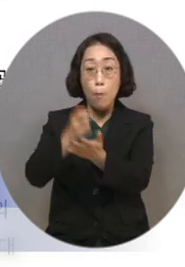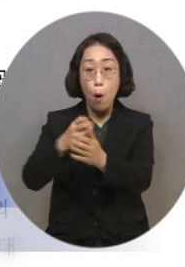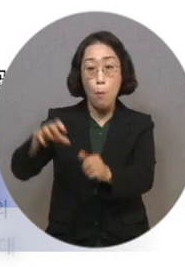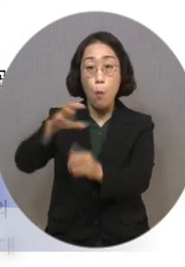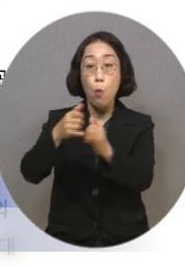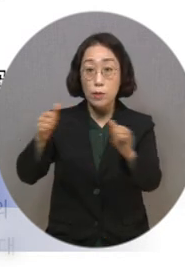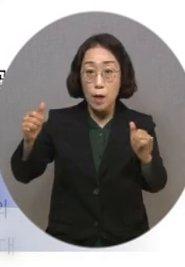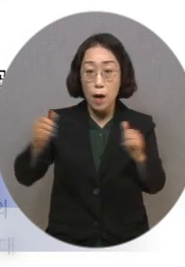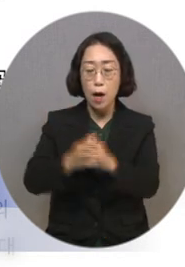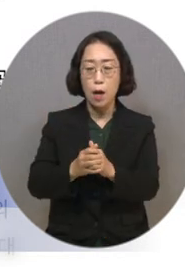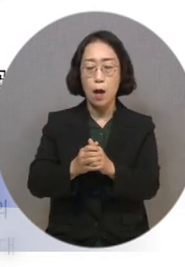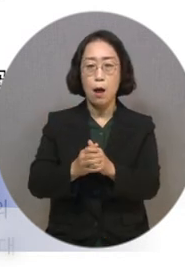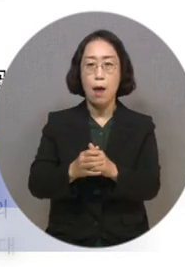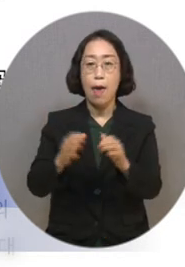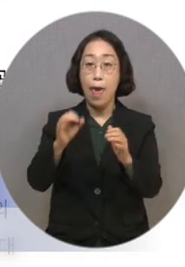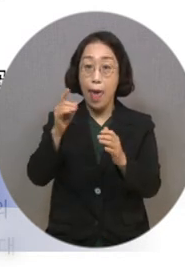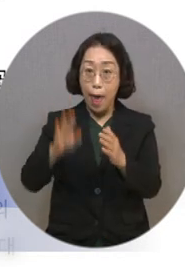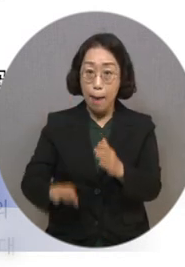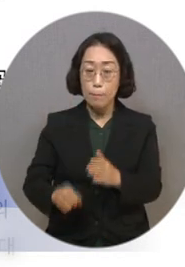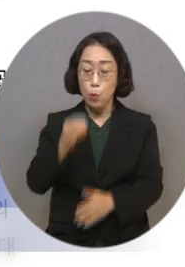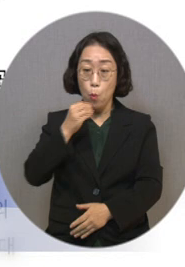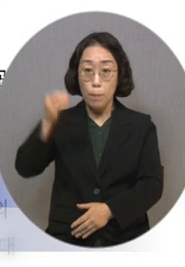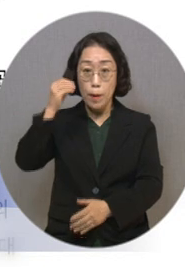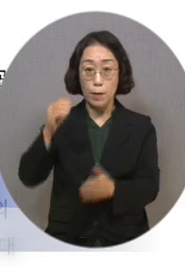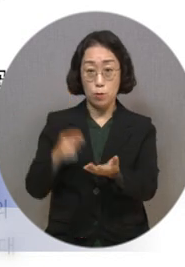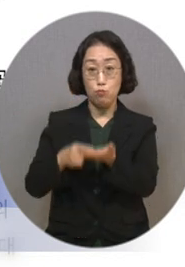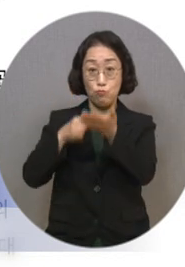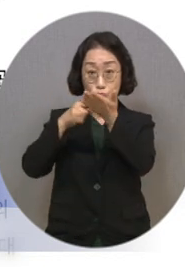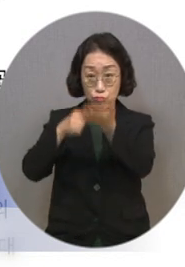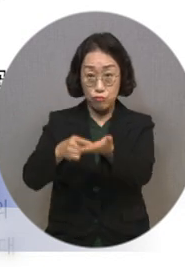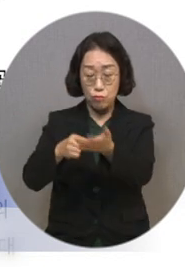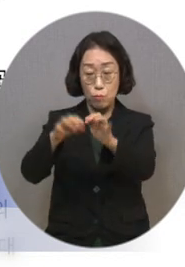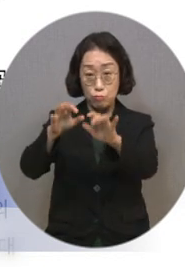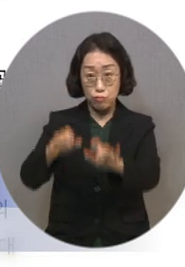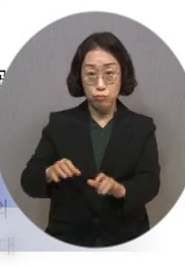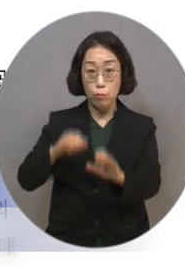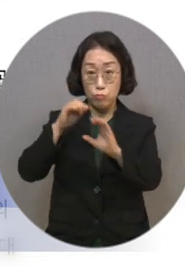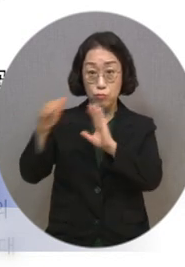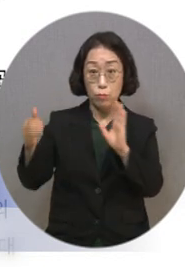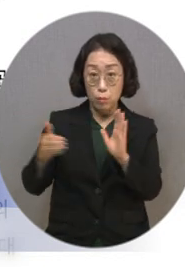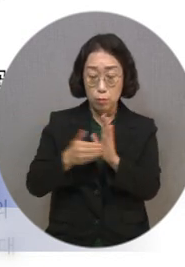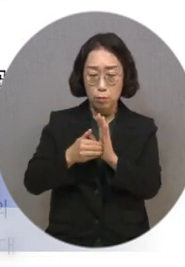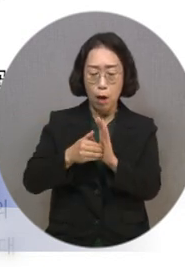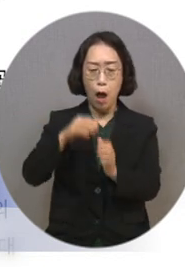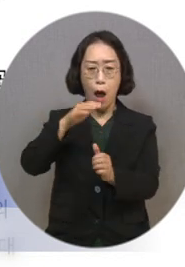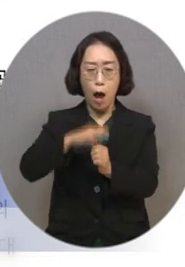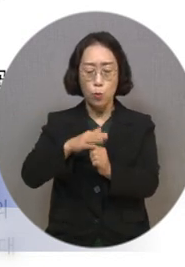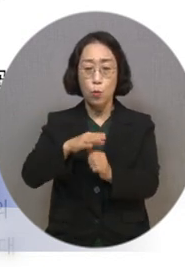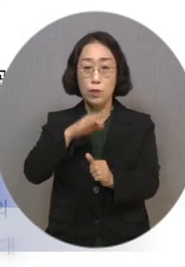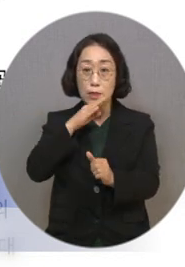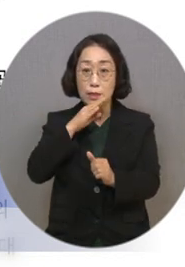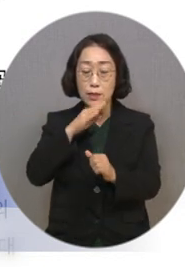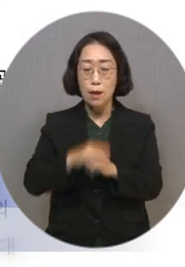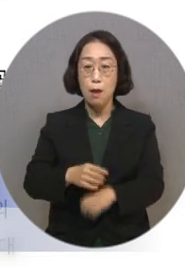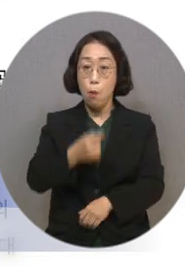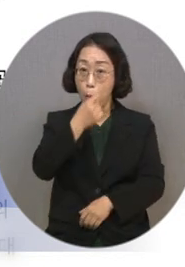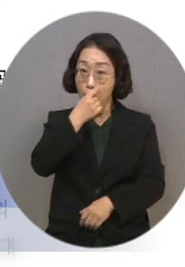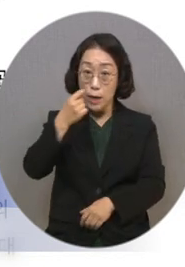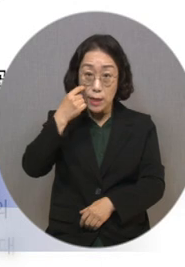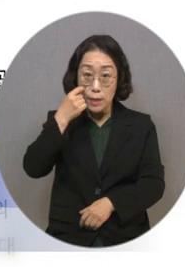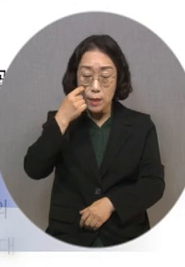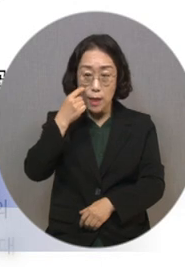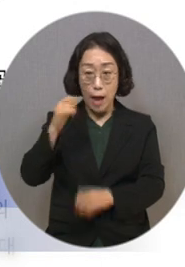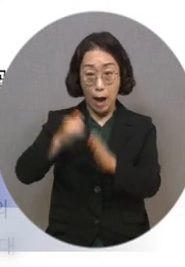앱을 통해서 신청 동의 후 법정 대리인과 신청 대상아동의이 친자 관계가 확인이 되면